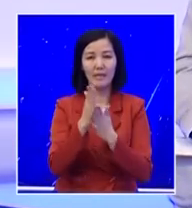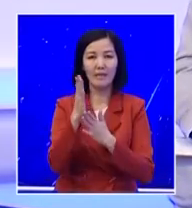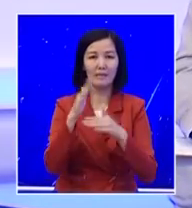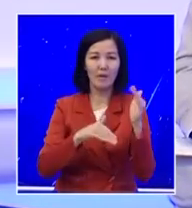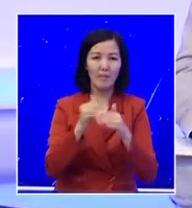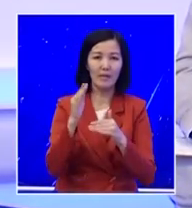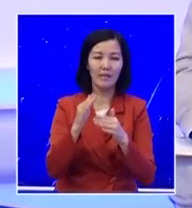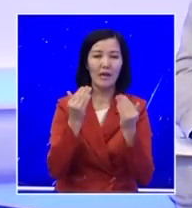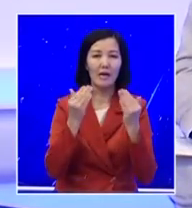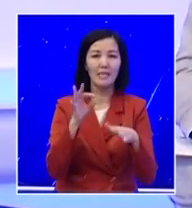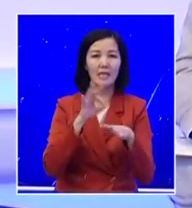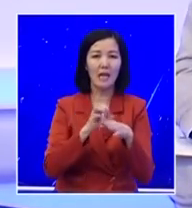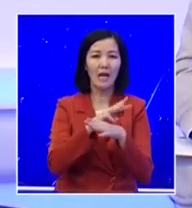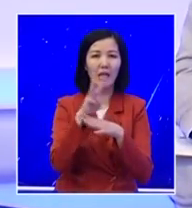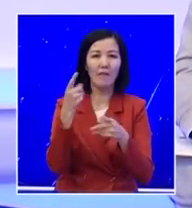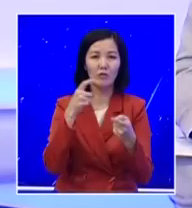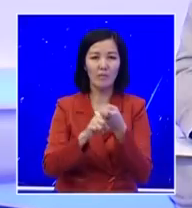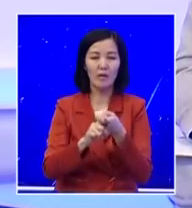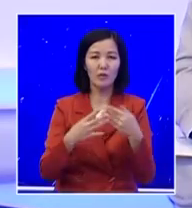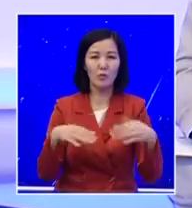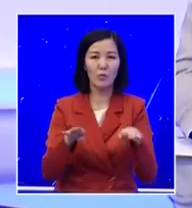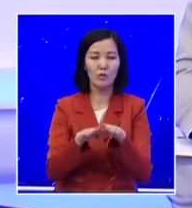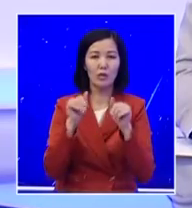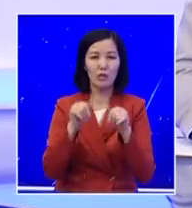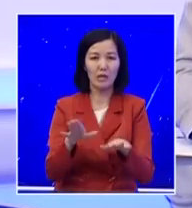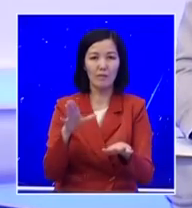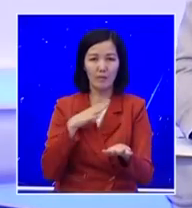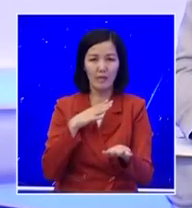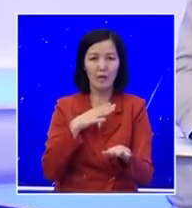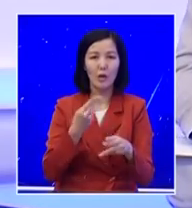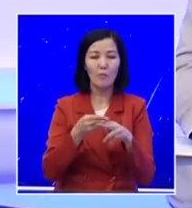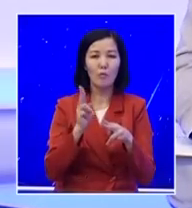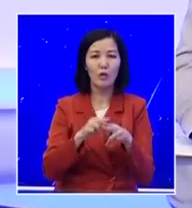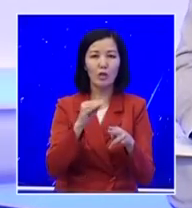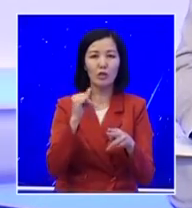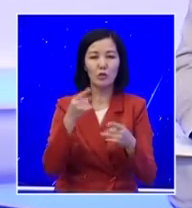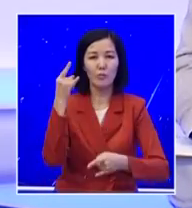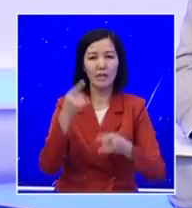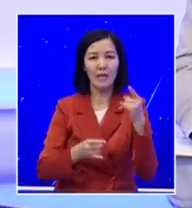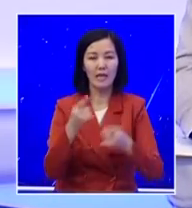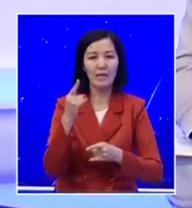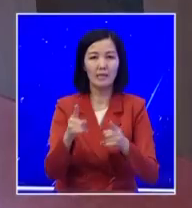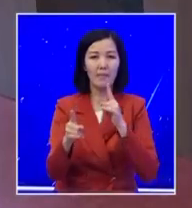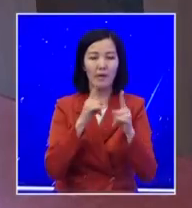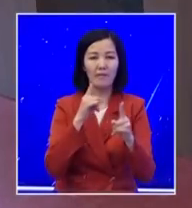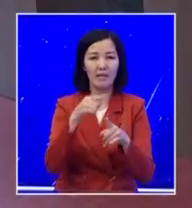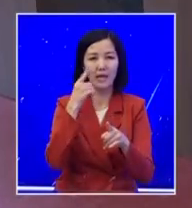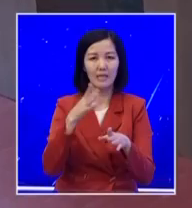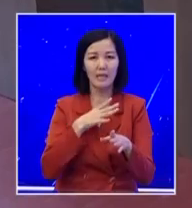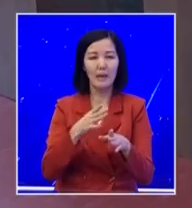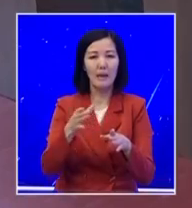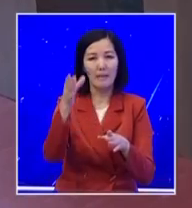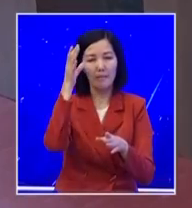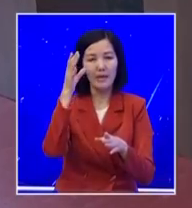мамандары елде тараған пандемияға байланысты осындай шара қабылдауға мәжбүрміз дейді. Бұл туралы Жетісу медиа алаңында өткен брифингте